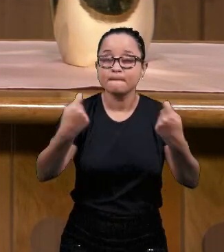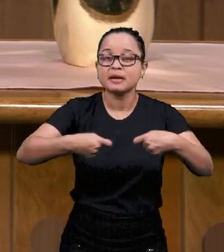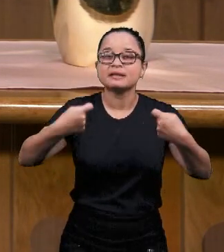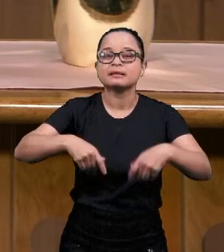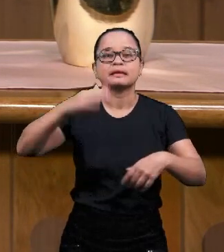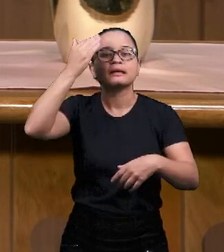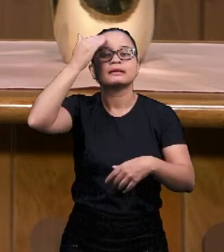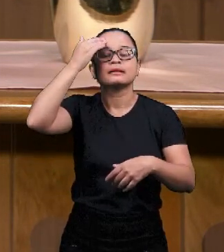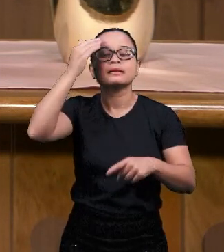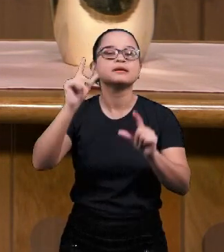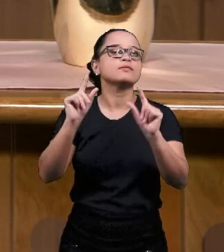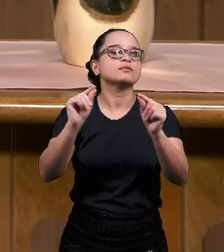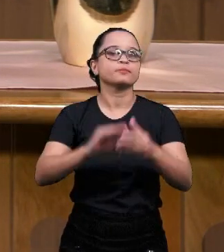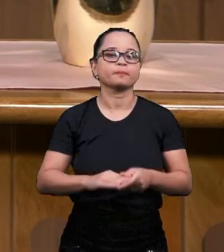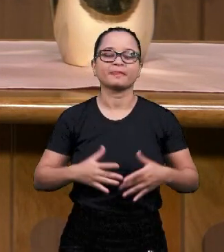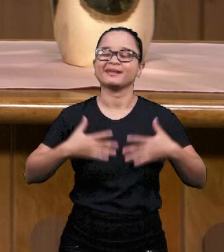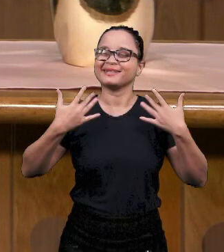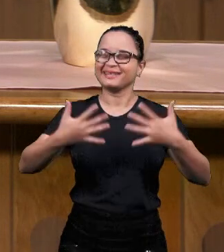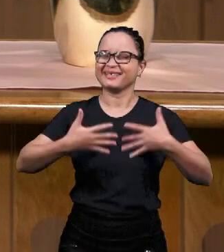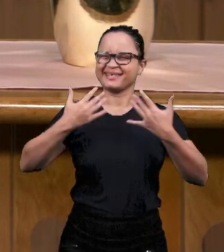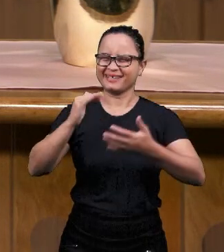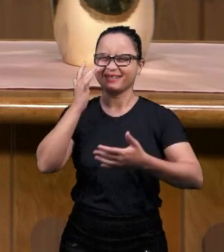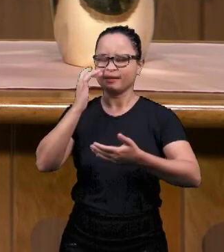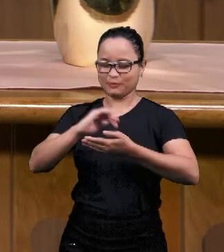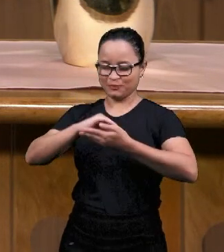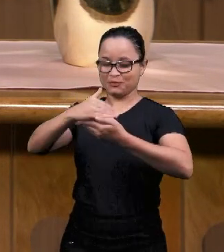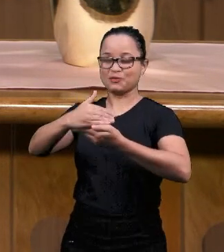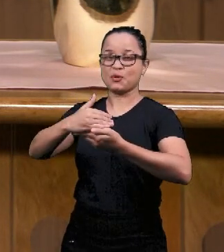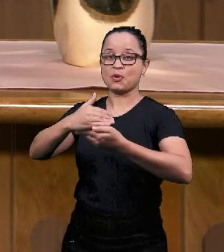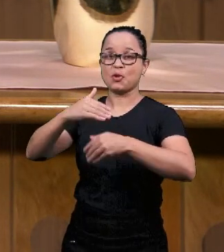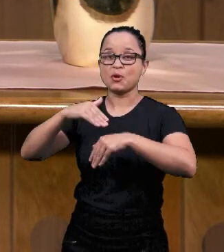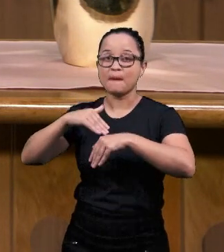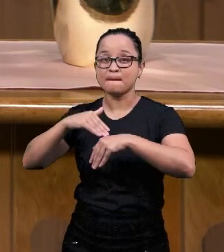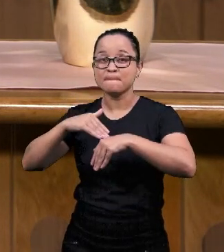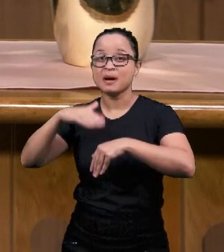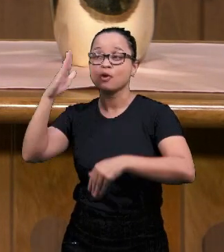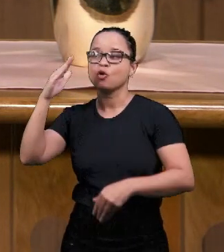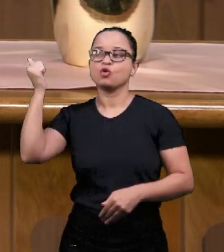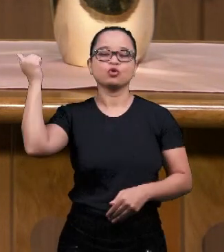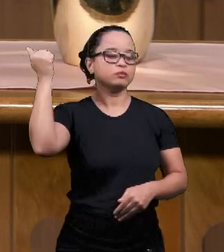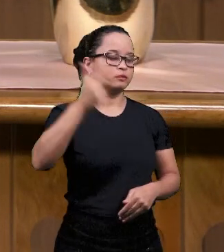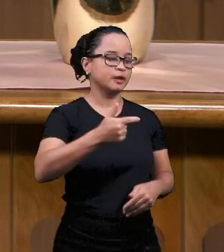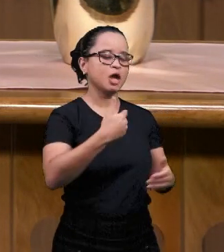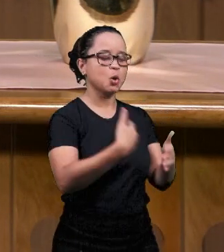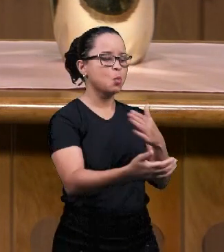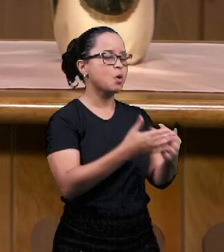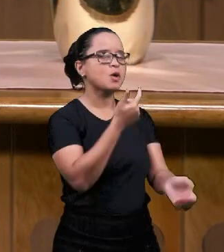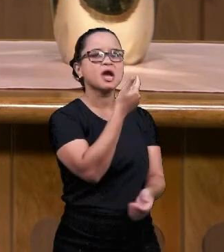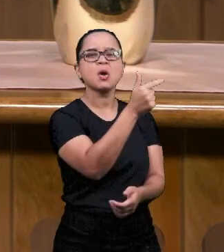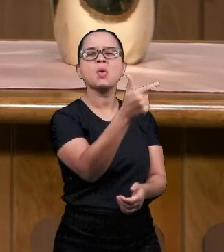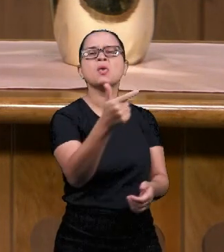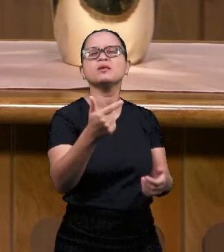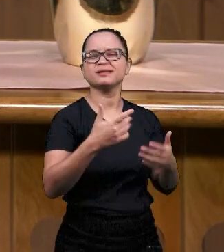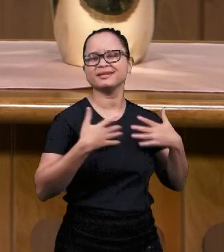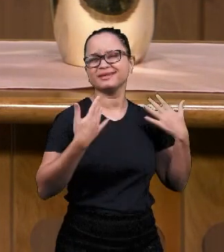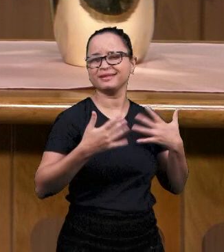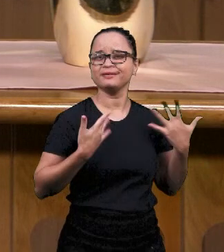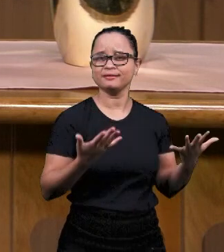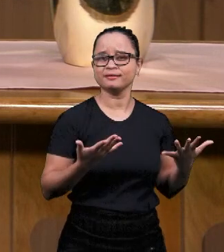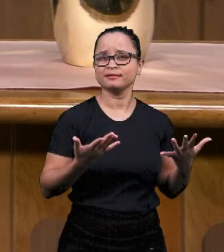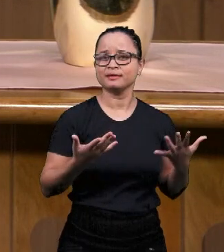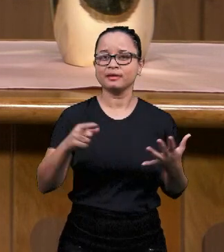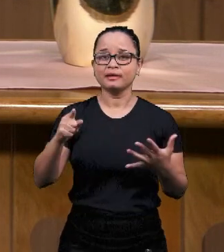нужно сегодня понять. Он понял, что радость этого сокровища, она больше, чем любая